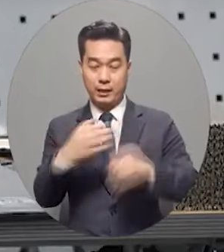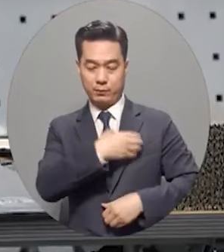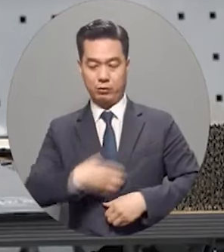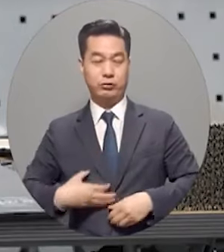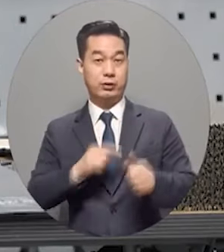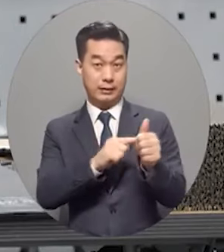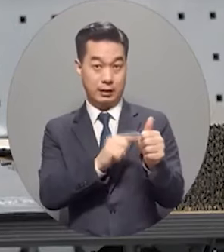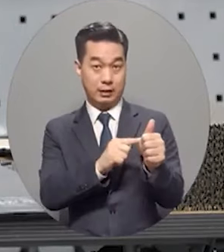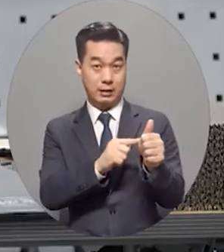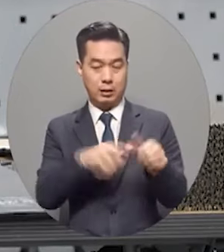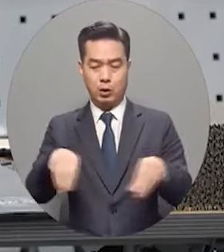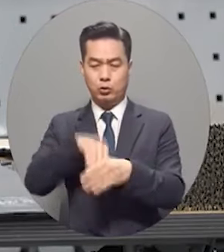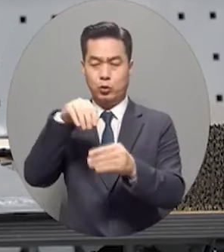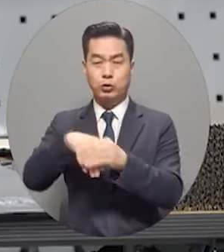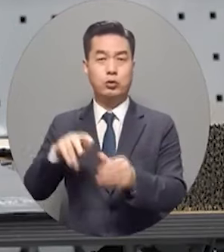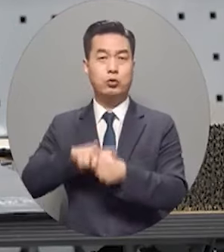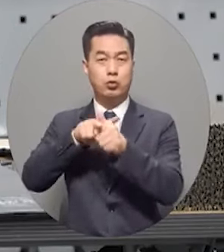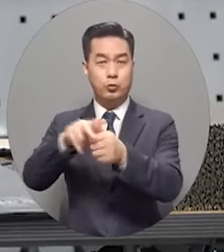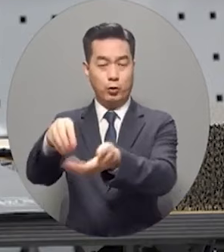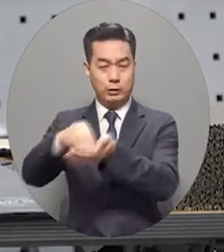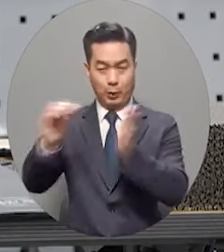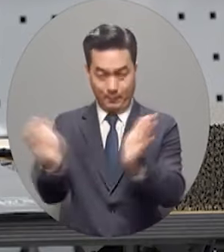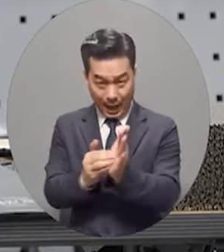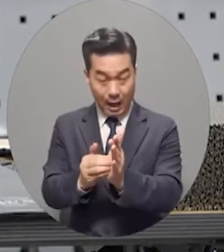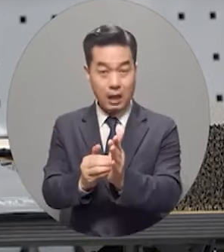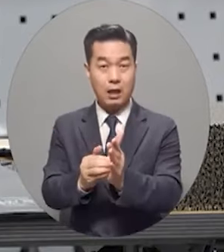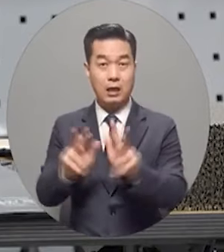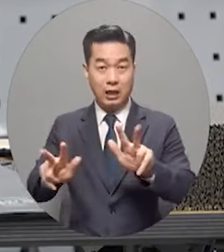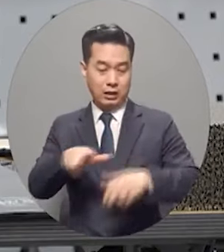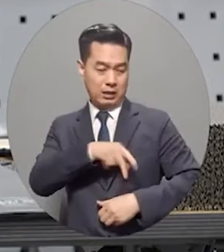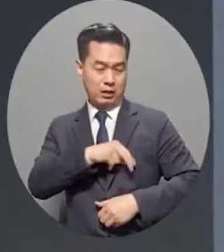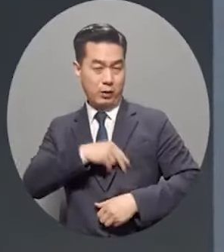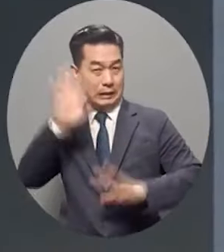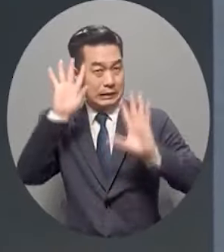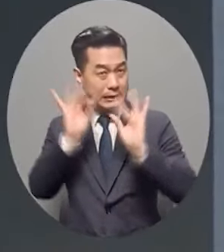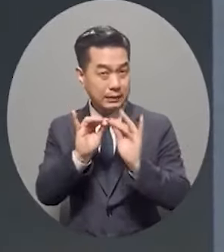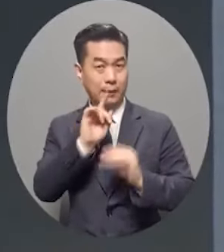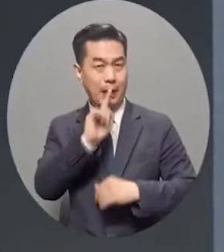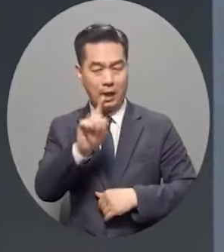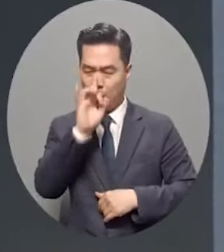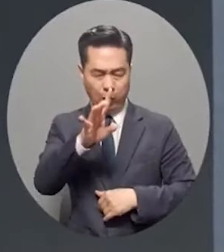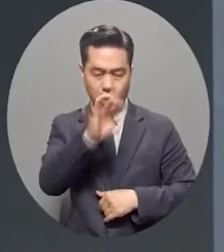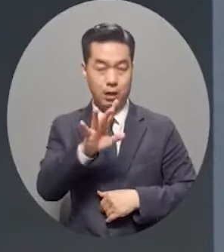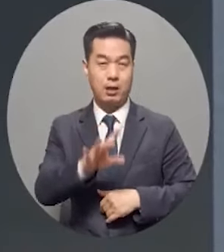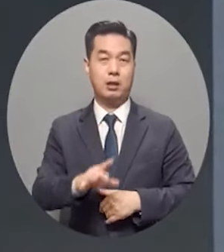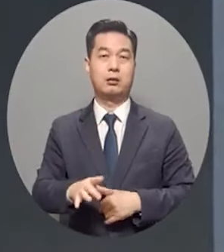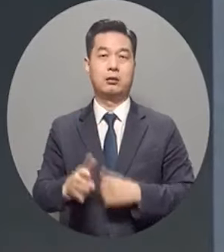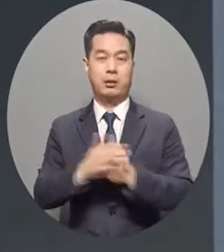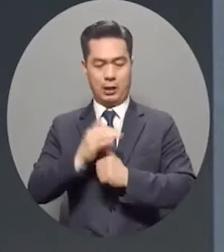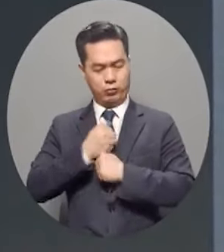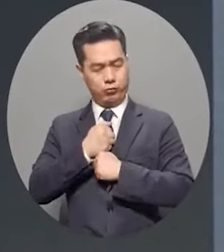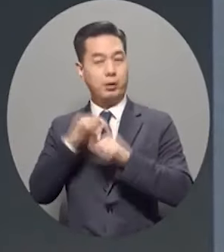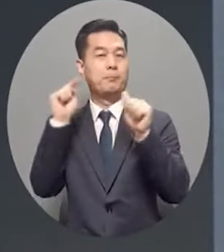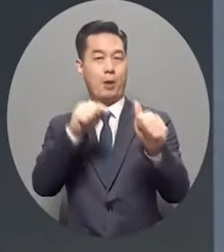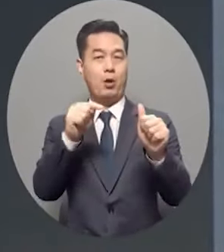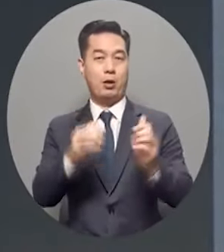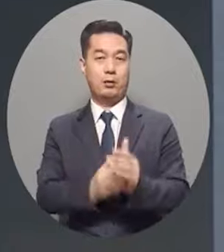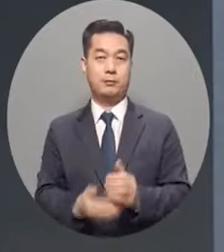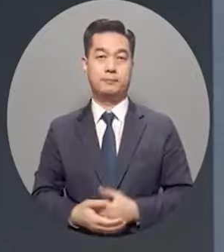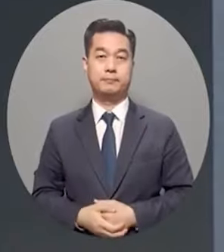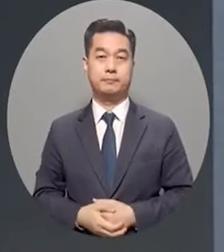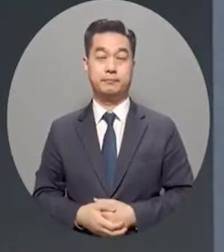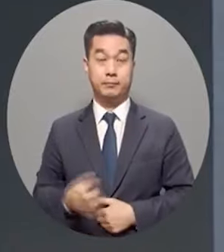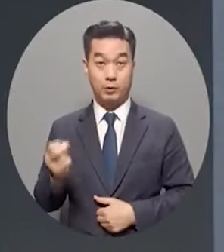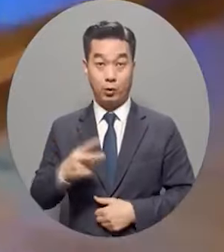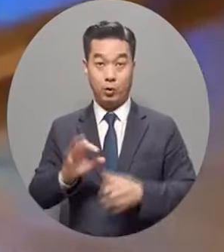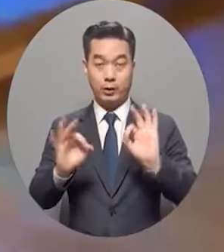대해 총선 후보자 등록을 마친 현직 의원을 지지하는 발언을 해선 안 된다며 주의 조치했습니다. 또